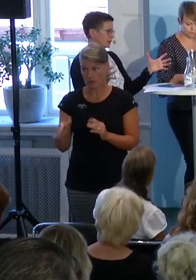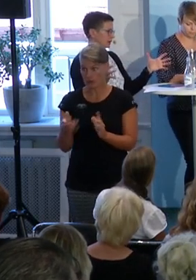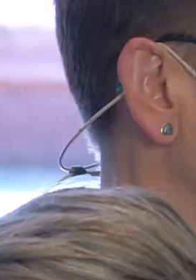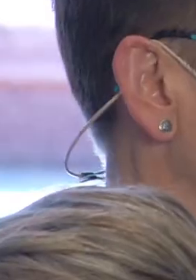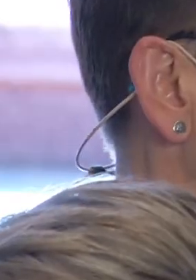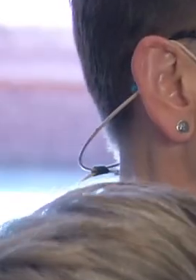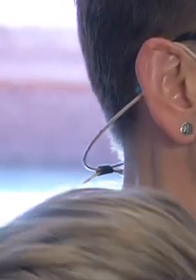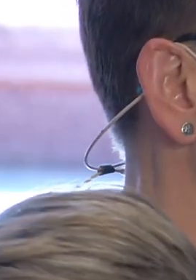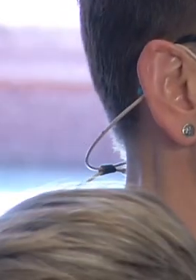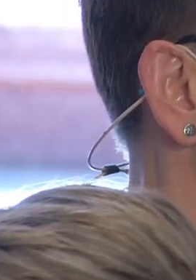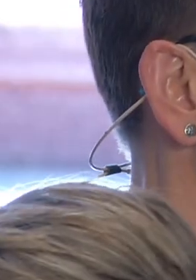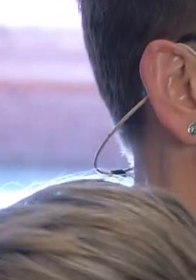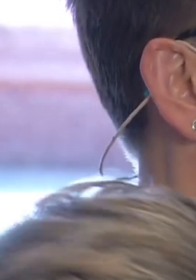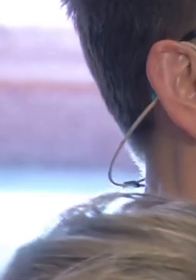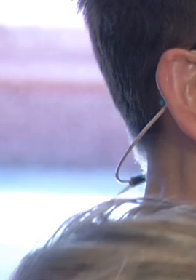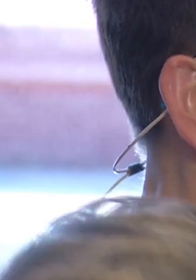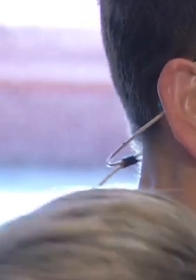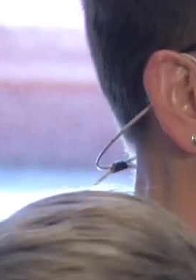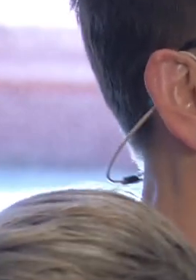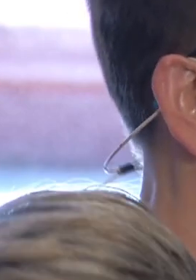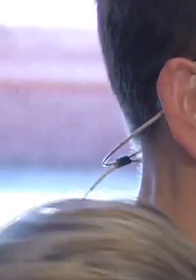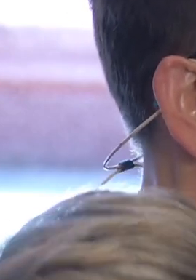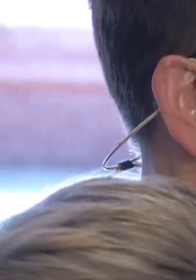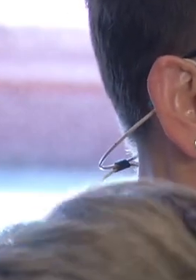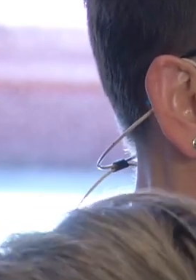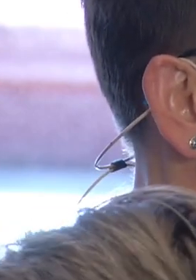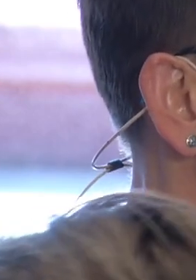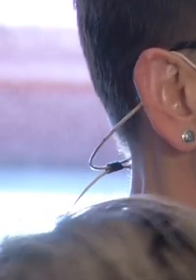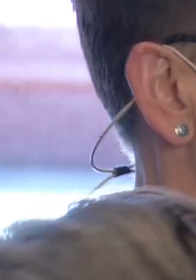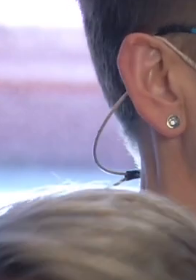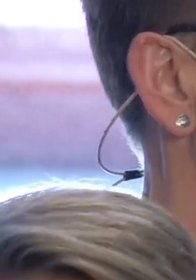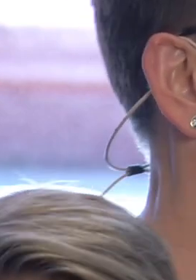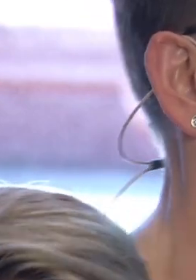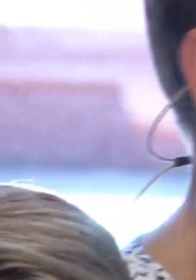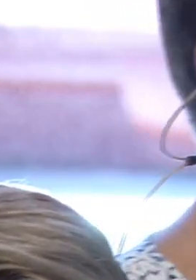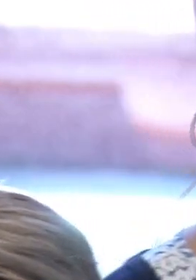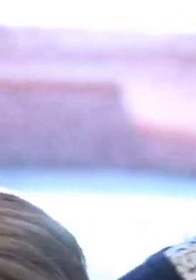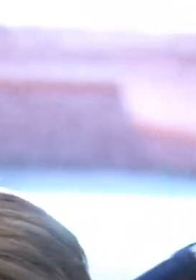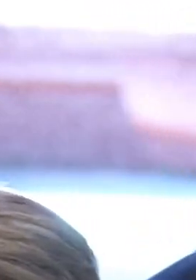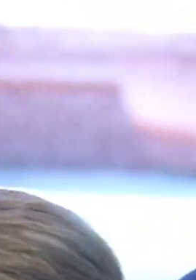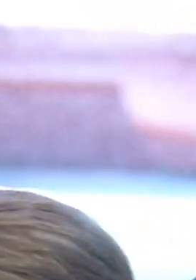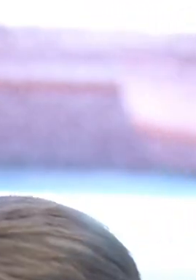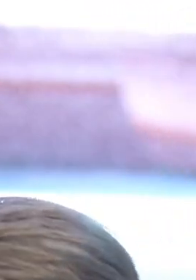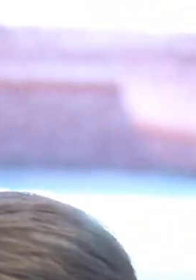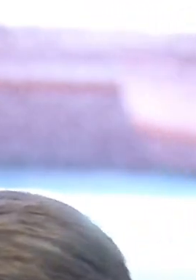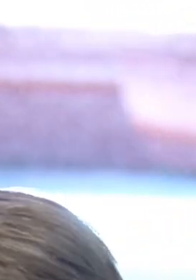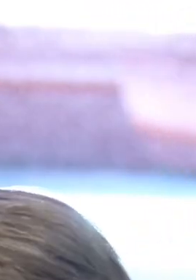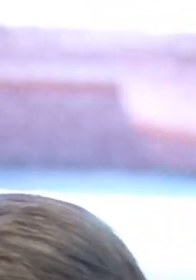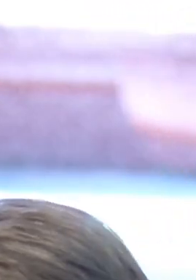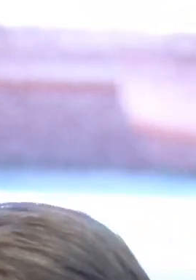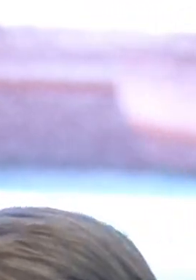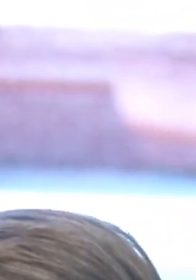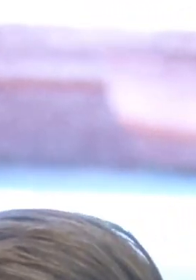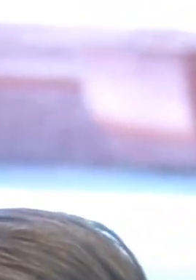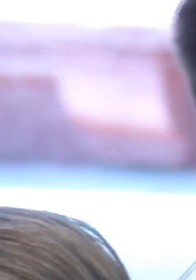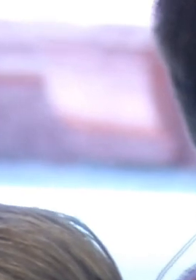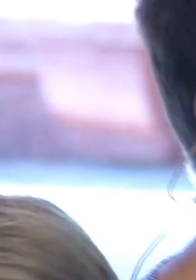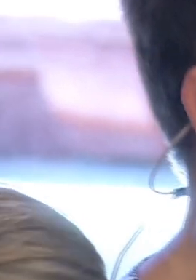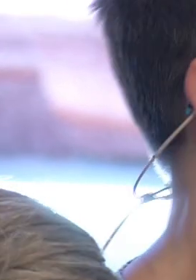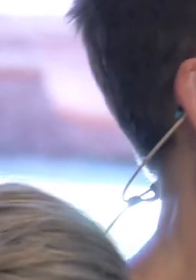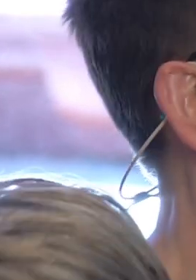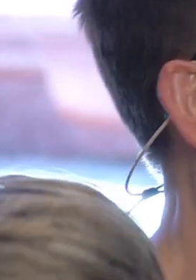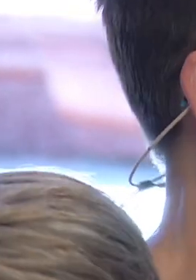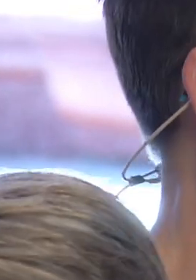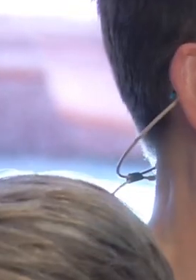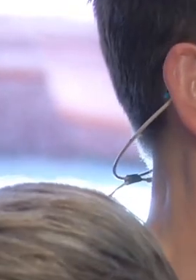kriminell familj, eller om man ska säga, då kommer ju hoten på dem också. Alltså, vi har en alldeles för stor omsättning av socialsekreterare. Det kommer